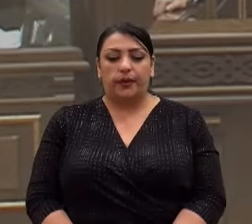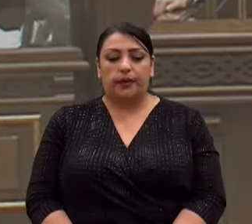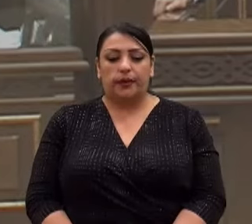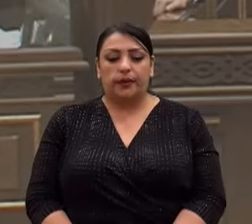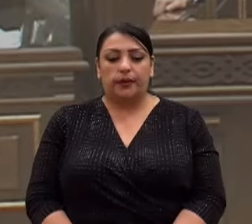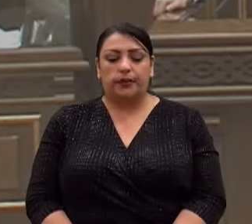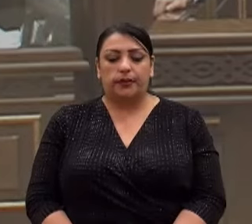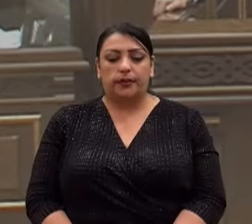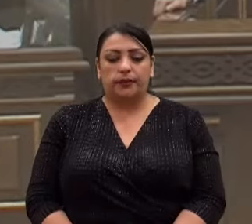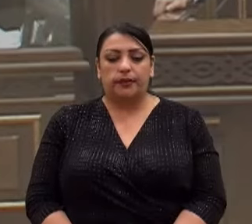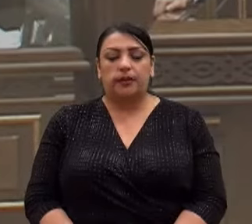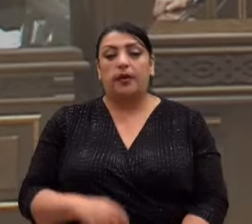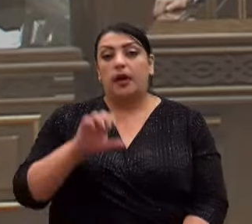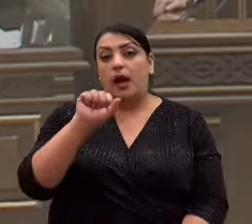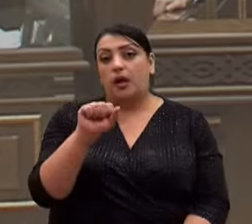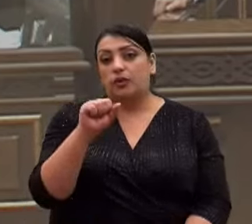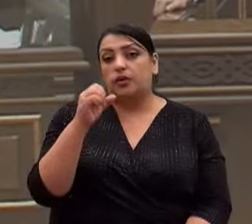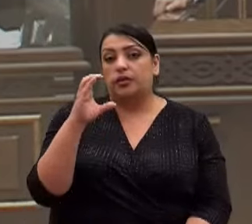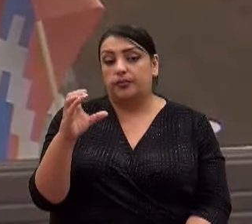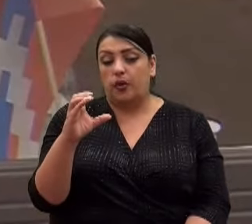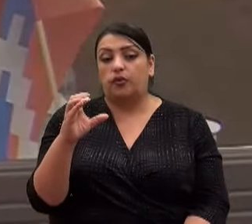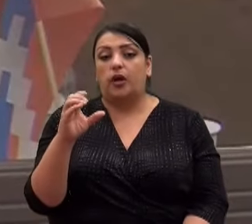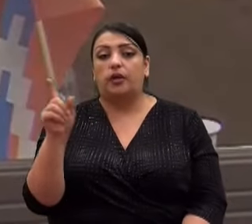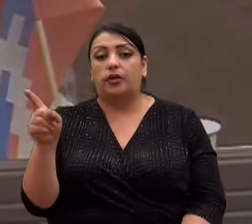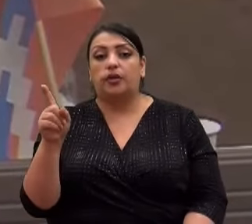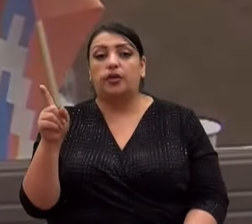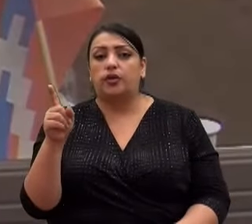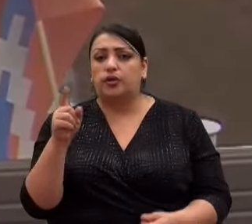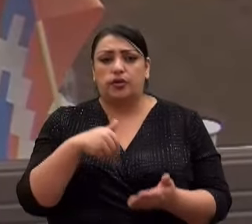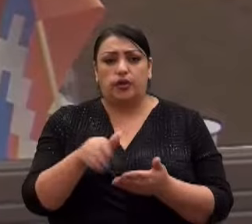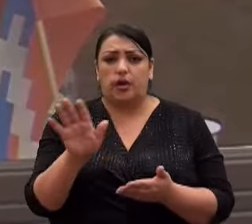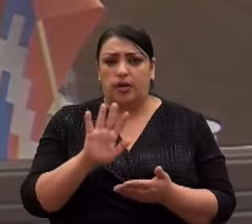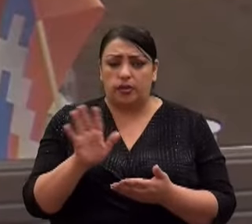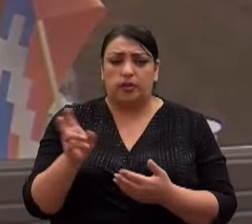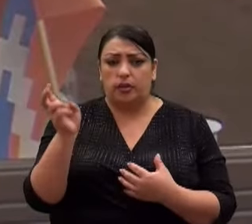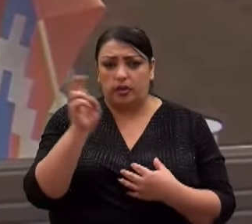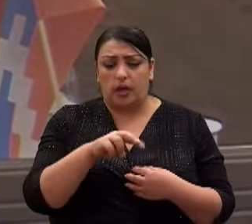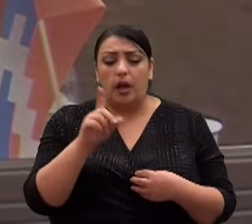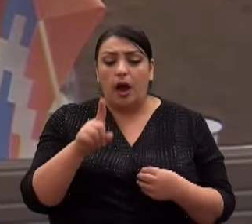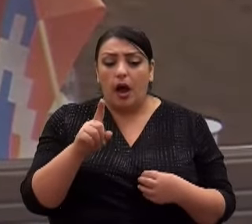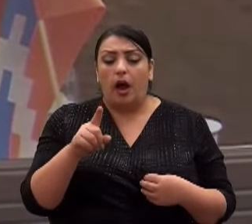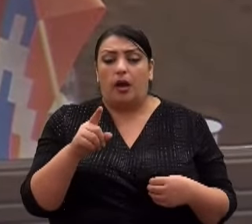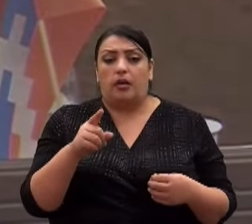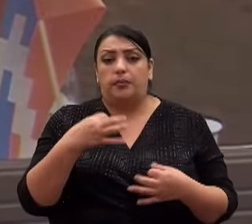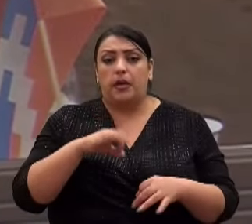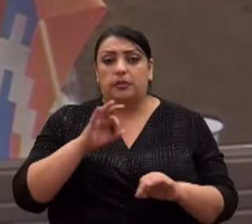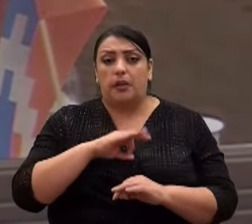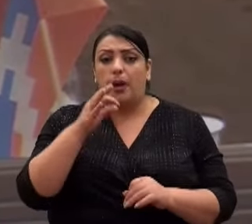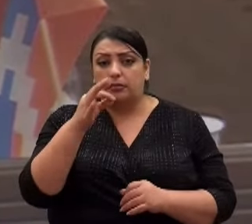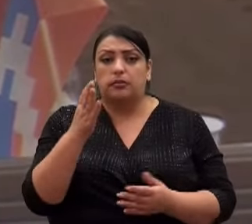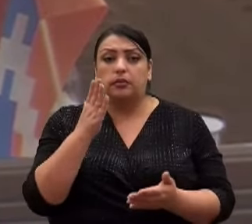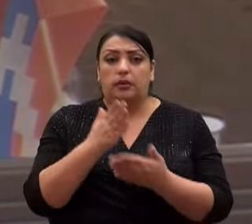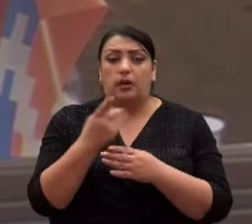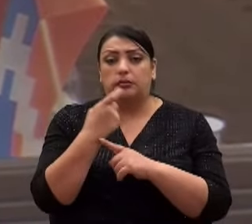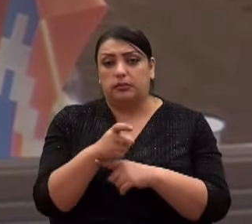Նախ մեր գործընկեր Աշոտ Սիմոնյանը ոչ թե հրաժարվել է ներկայանալ նախաքննական մարմին, այլ փաստաբանը հստակ հարցատվել. Կան տեսանյութեր,